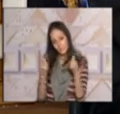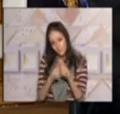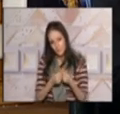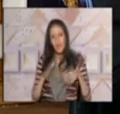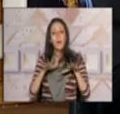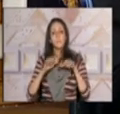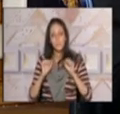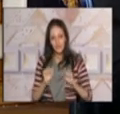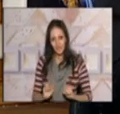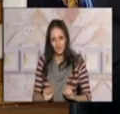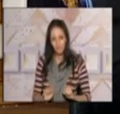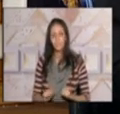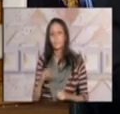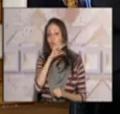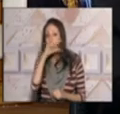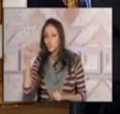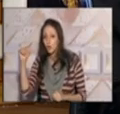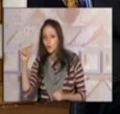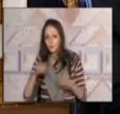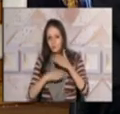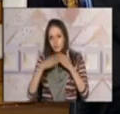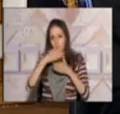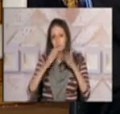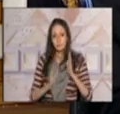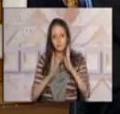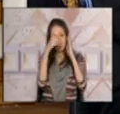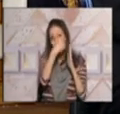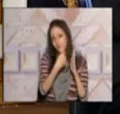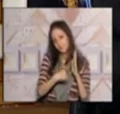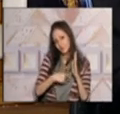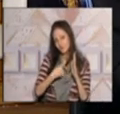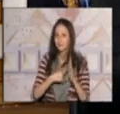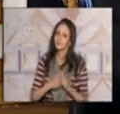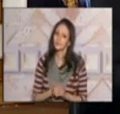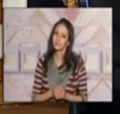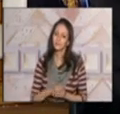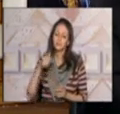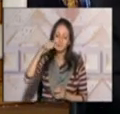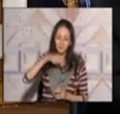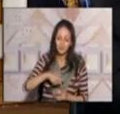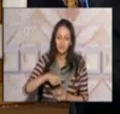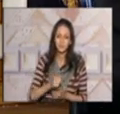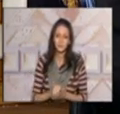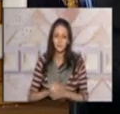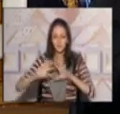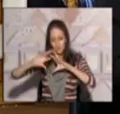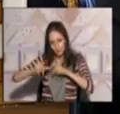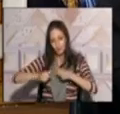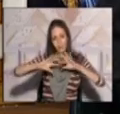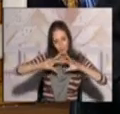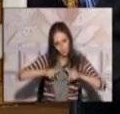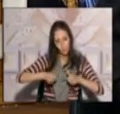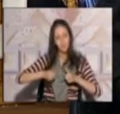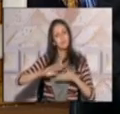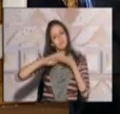محتاجين فعلا نظره من الدوله اللي هي بتعملها حاليا دلوقتي لتطوير الخدمه فيها. طبعاً. اقبال يومي، بتتعامل مع ملايين من المواطنين بشكل